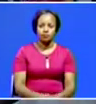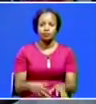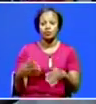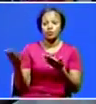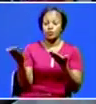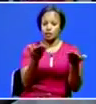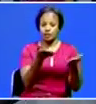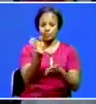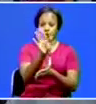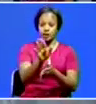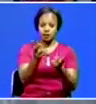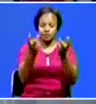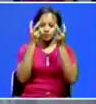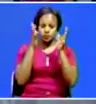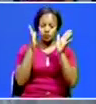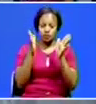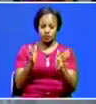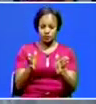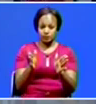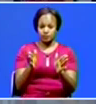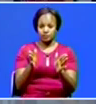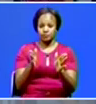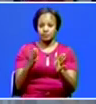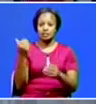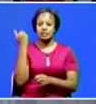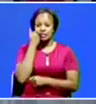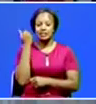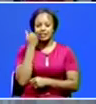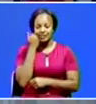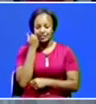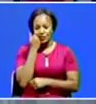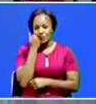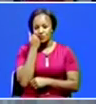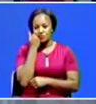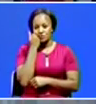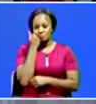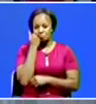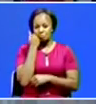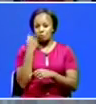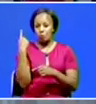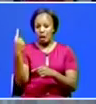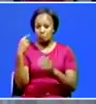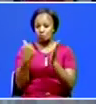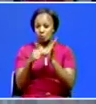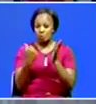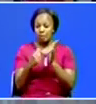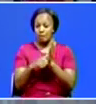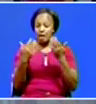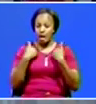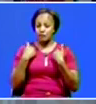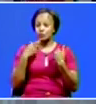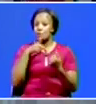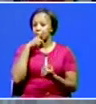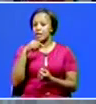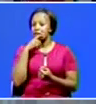Naam, karibu tena mtazamaji. Ugonjwa wa mapumbu au ngirimaji unaendelea kuwa tishio la kiafya kwa wanaume wengi